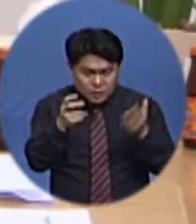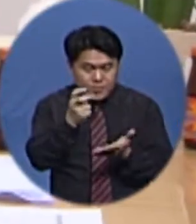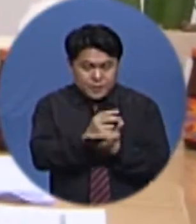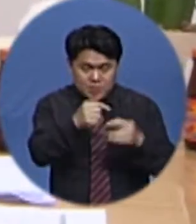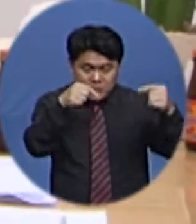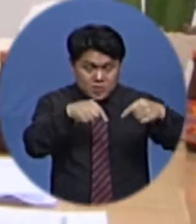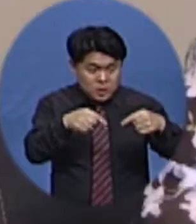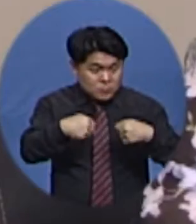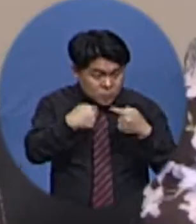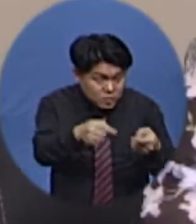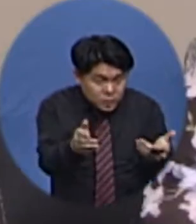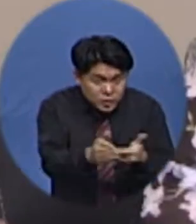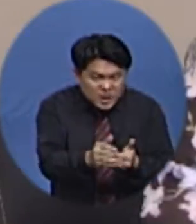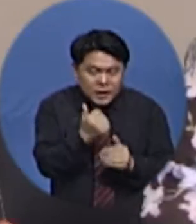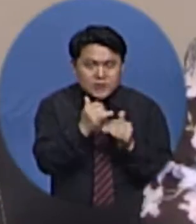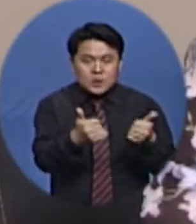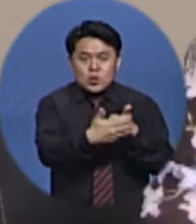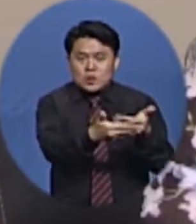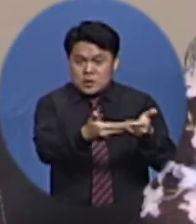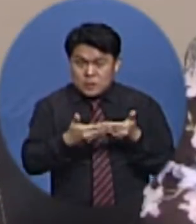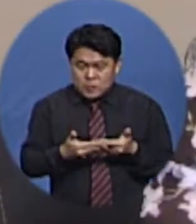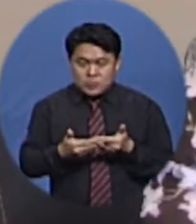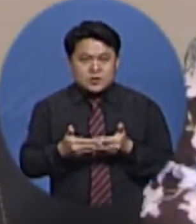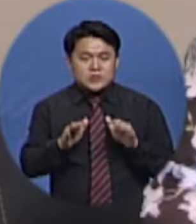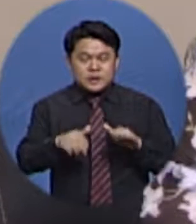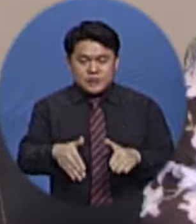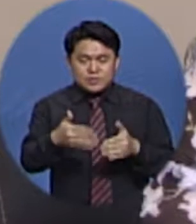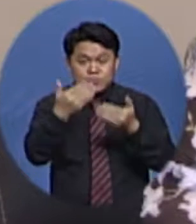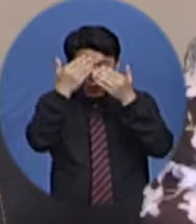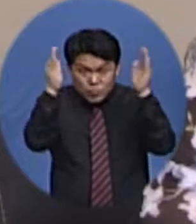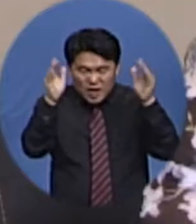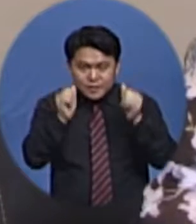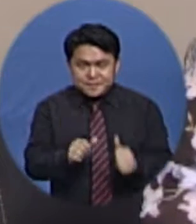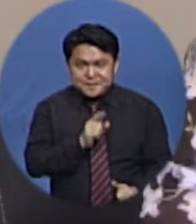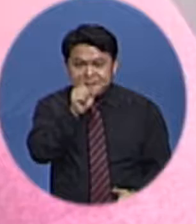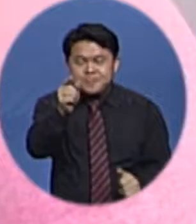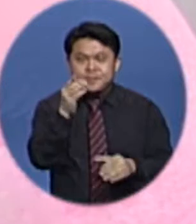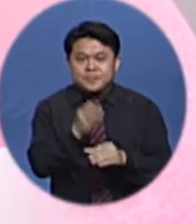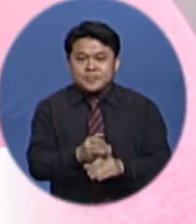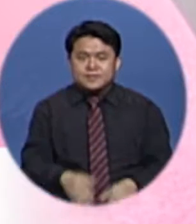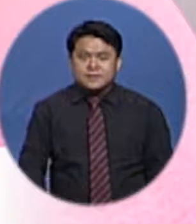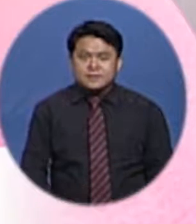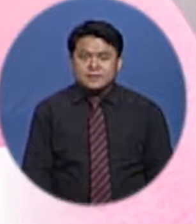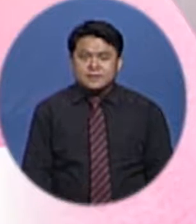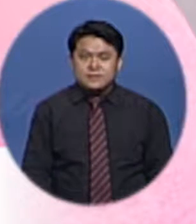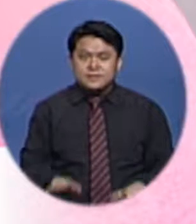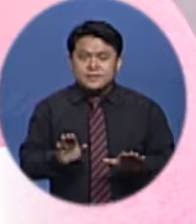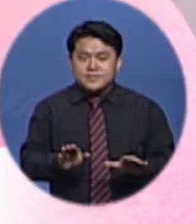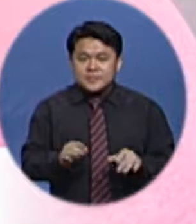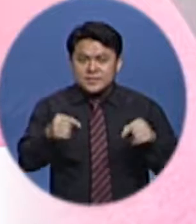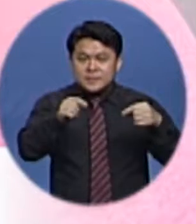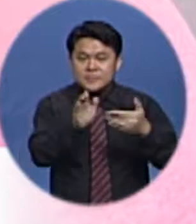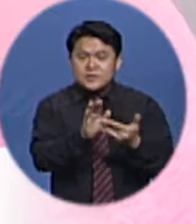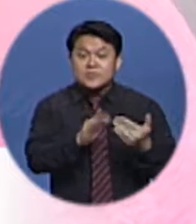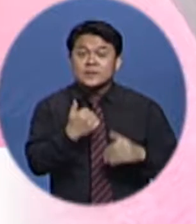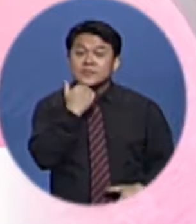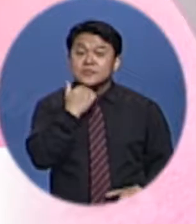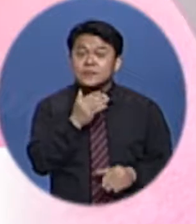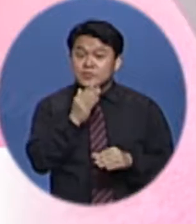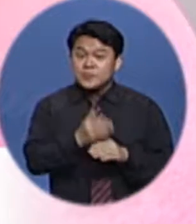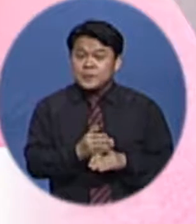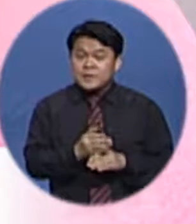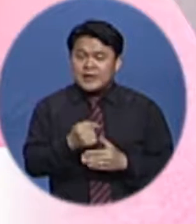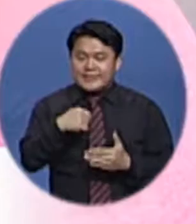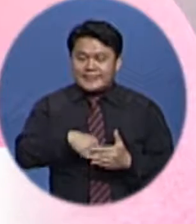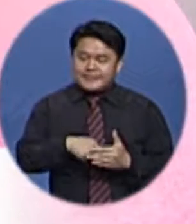됐고 지금은 변호사 지원에 무료 소송을 진행 중입니다. 지금은 상담 받아가지고 기다리고 있어요.